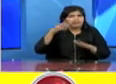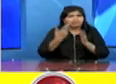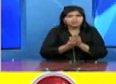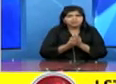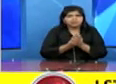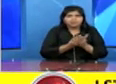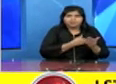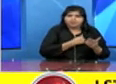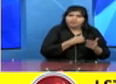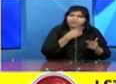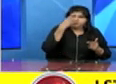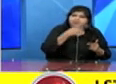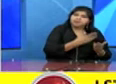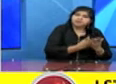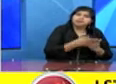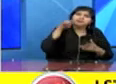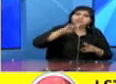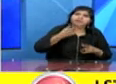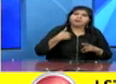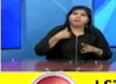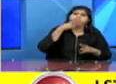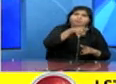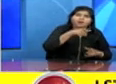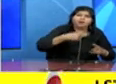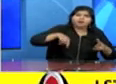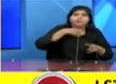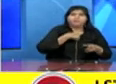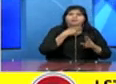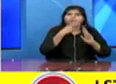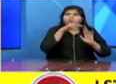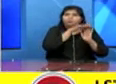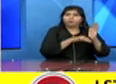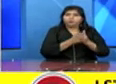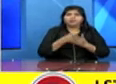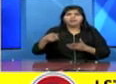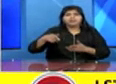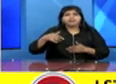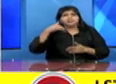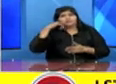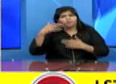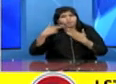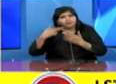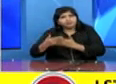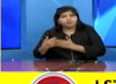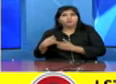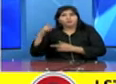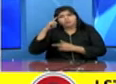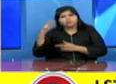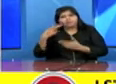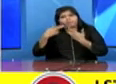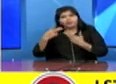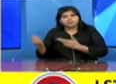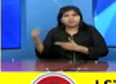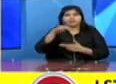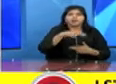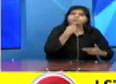मेरा बहुत मन था, इसलिए इस बार मन की बात में ऐसे साथियों के अनुभव, उनसे हुई